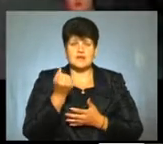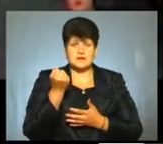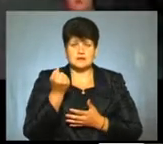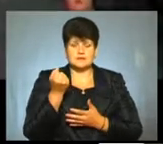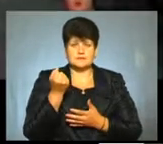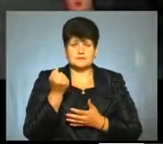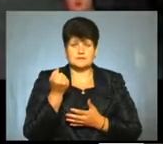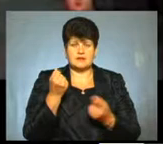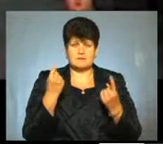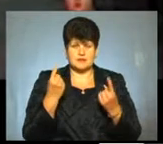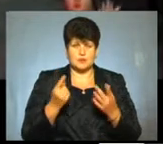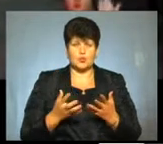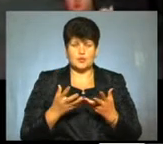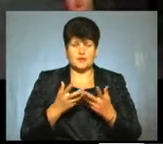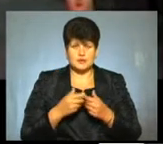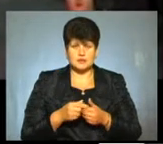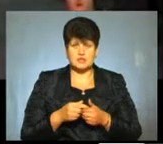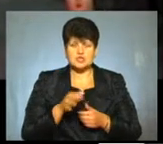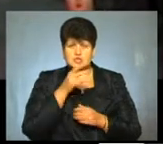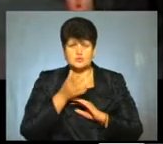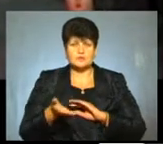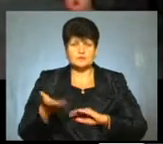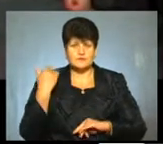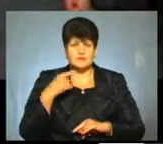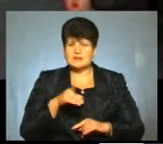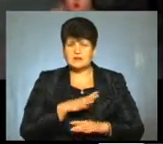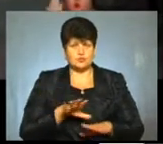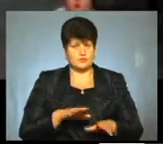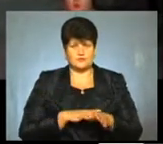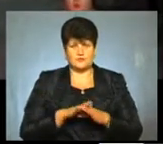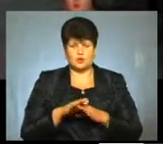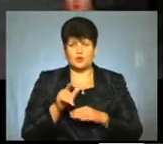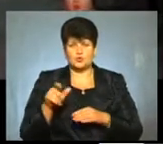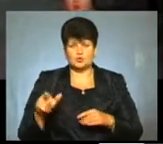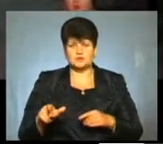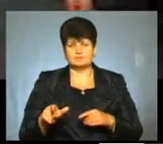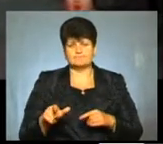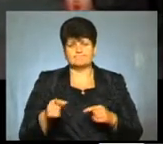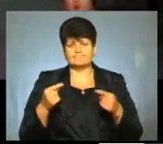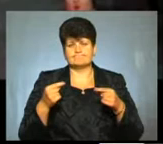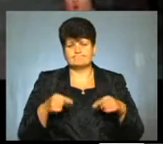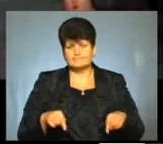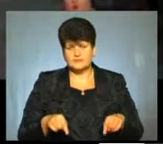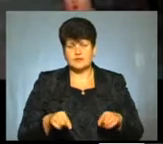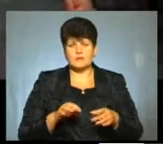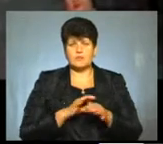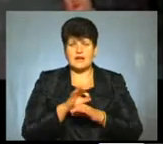ще велику кількість часу тому, вони не були реалізовані, люди зневірились, що проєкти не реалізовуються в